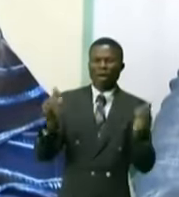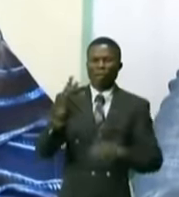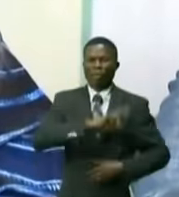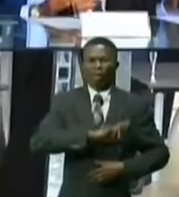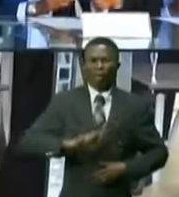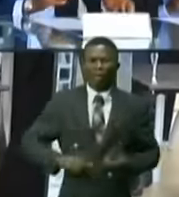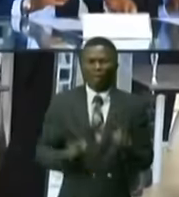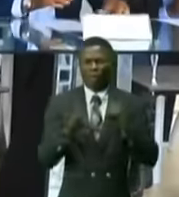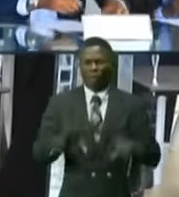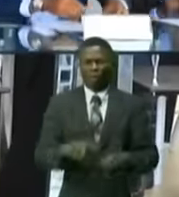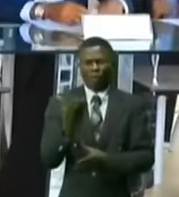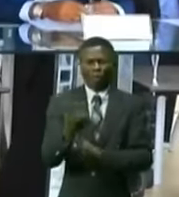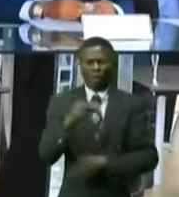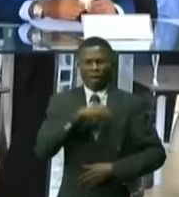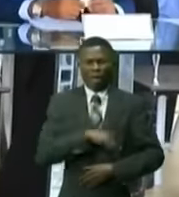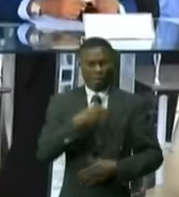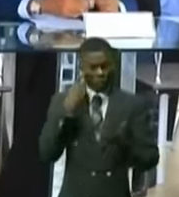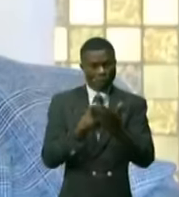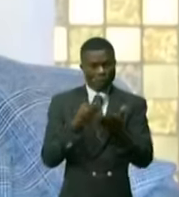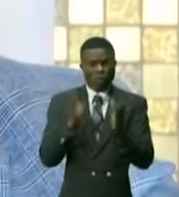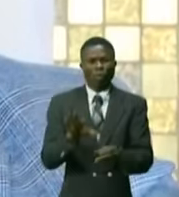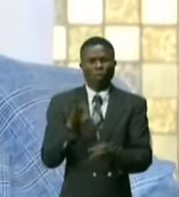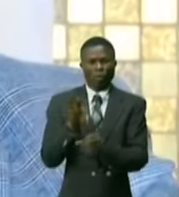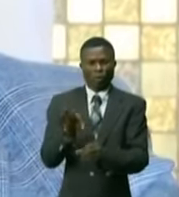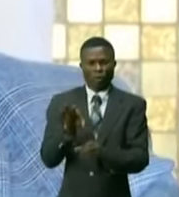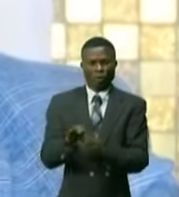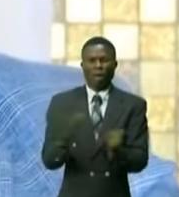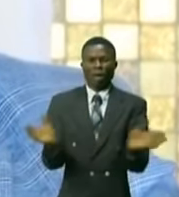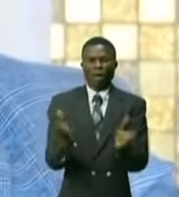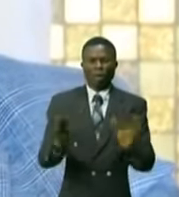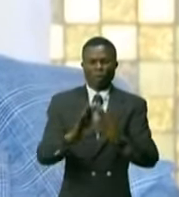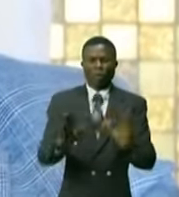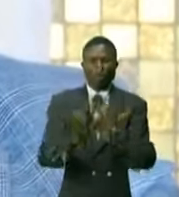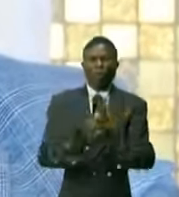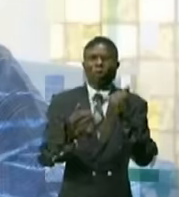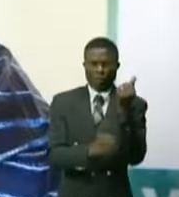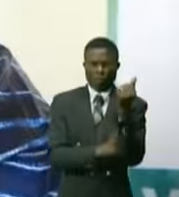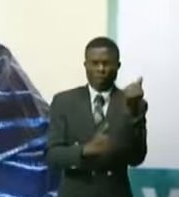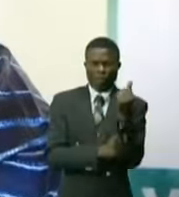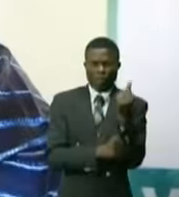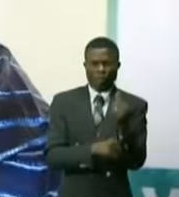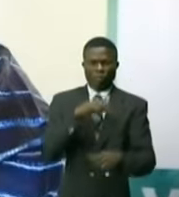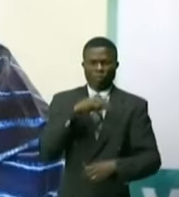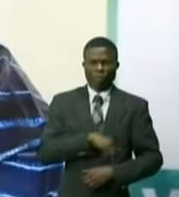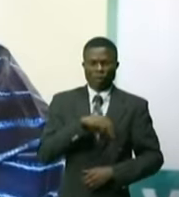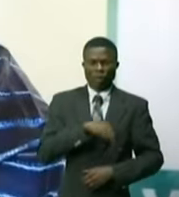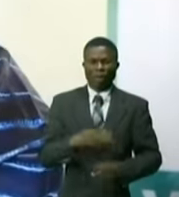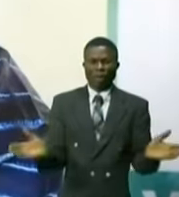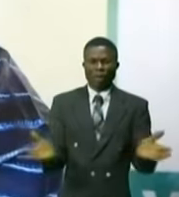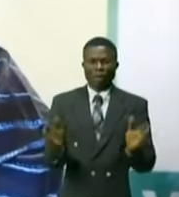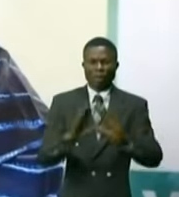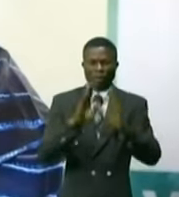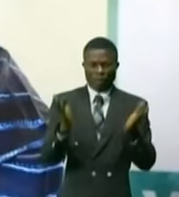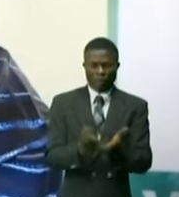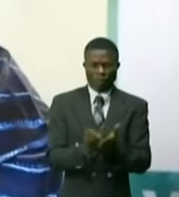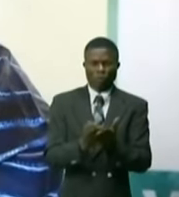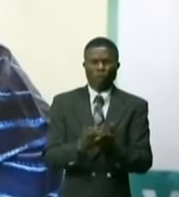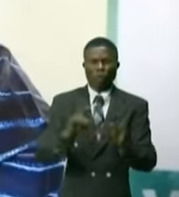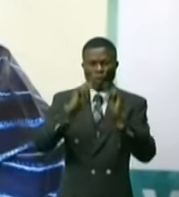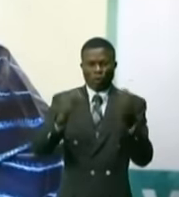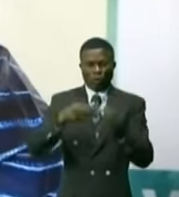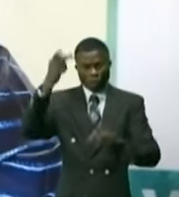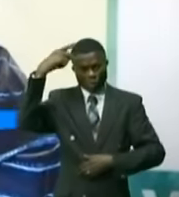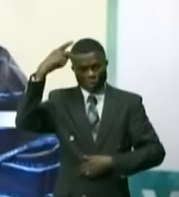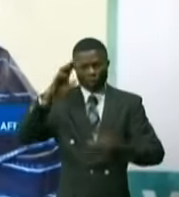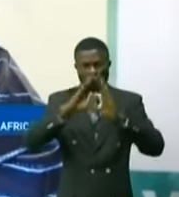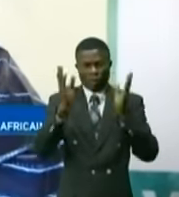RDC oblige, la mission d'observation électorale exhorte la classe politique. La mission exhorte toute la classe politique,